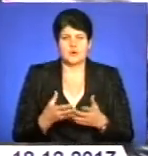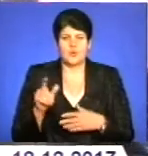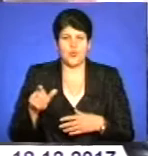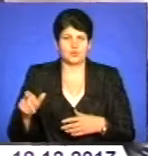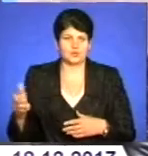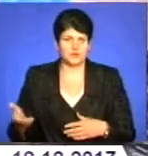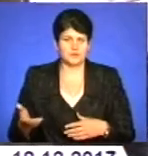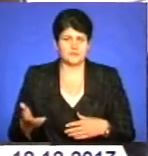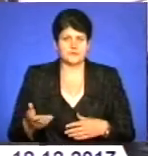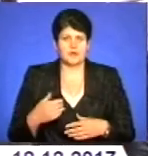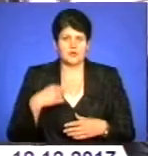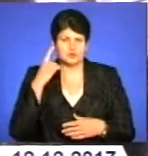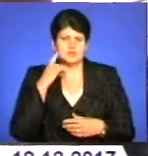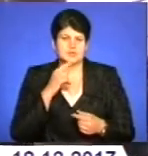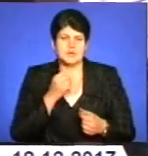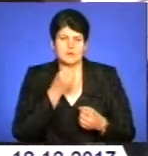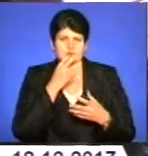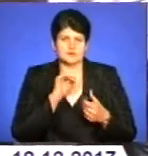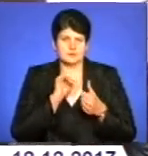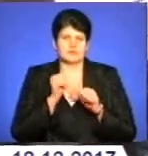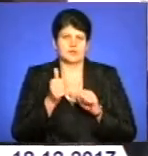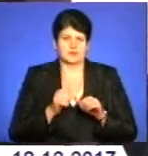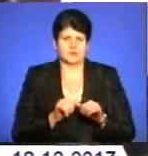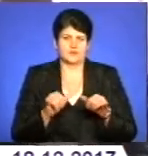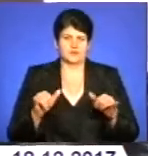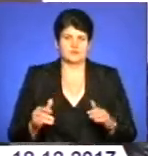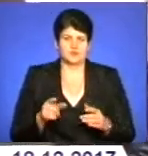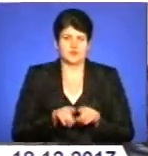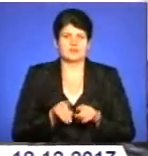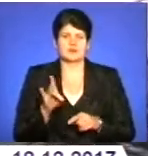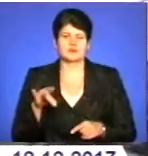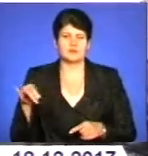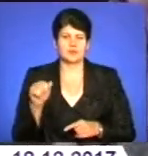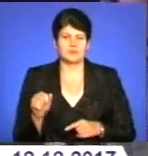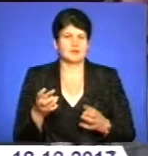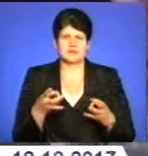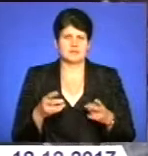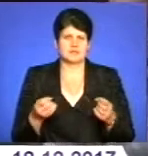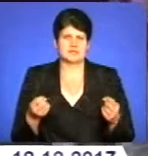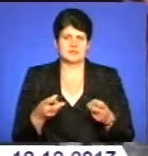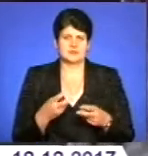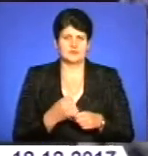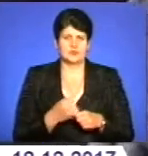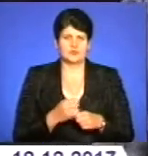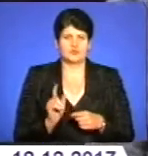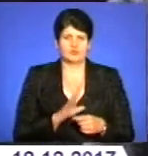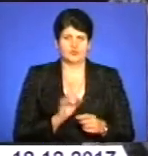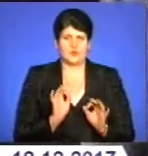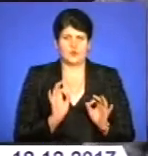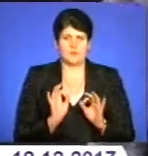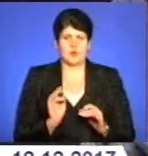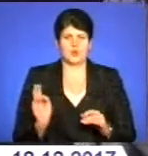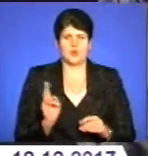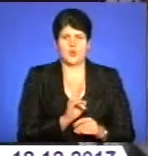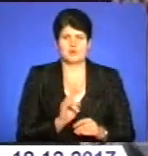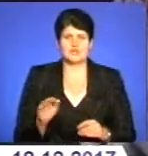трошки йдемо до Європи. Зручно, провів карточкою, та й все, не треба якихось спеціальних навичок. Було нормально, от ходить жіночка з тим